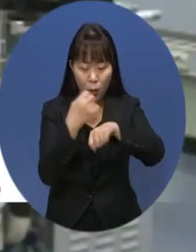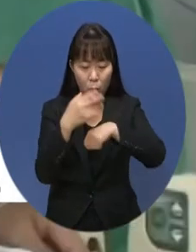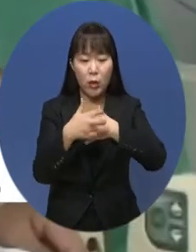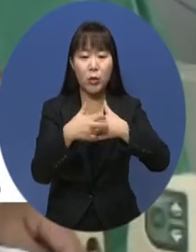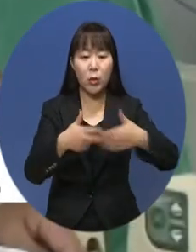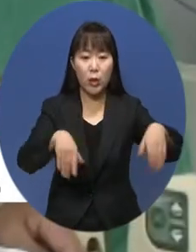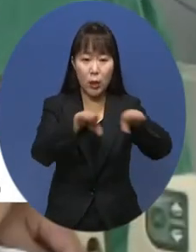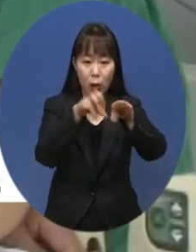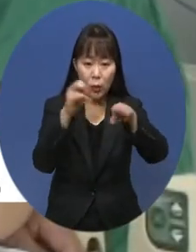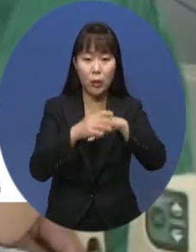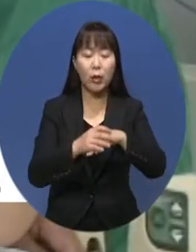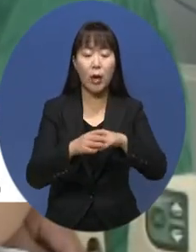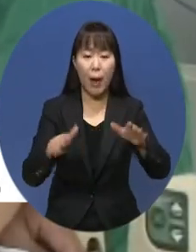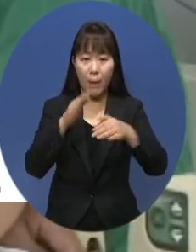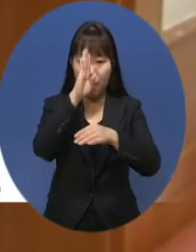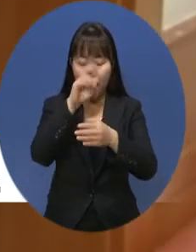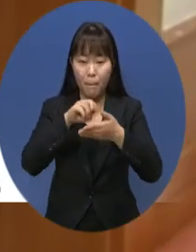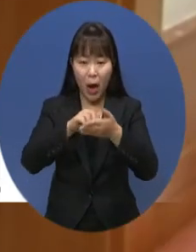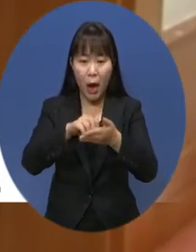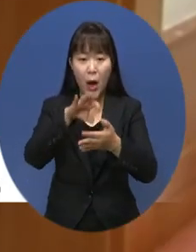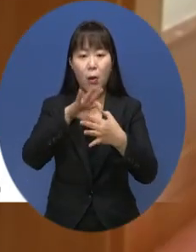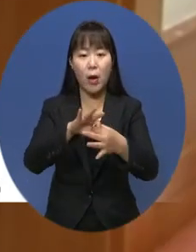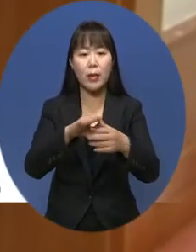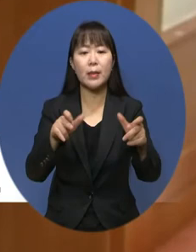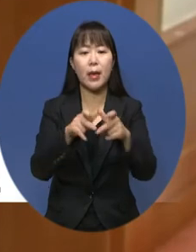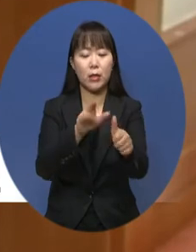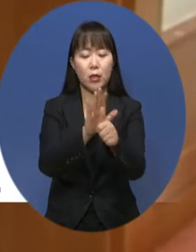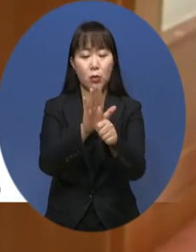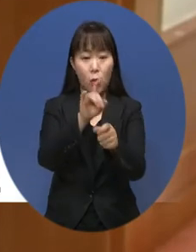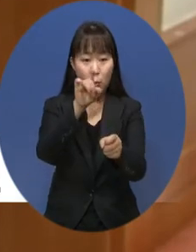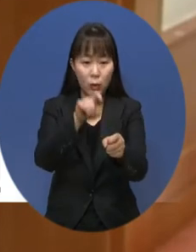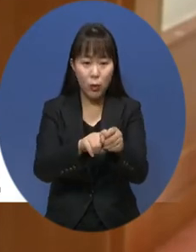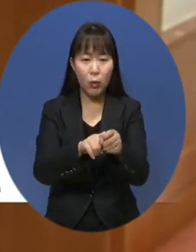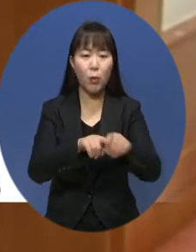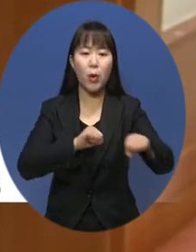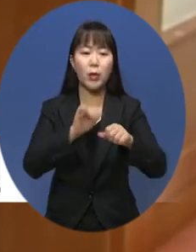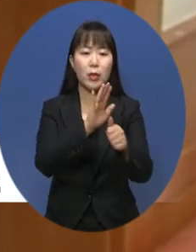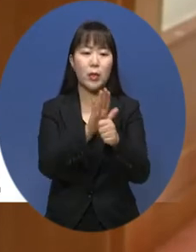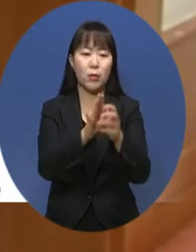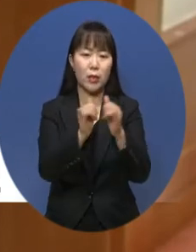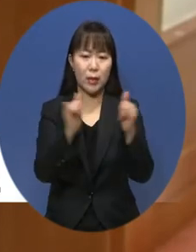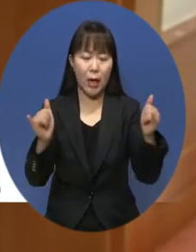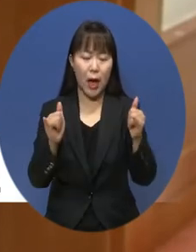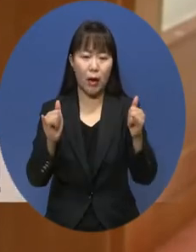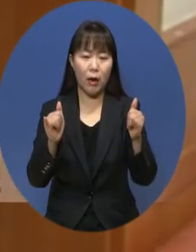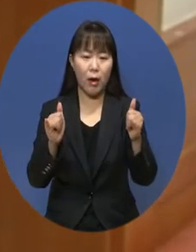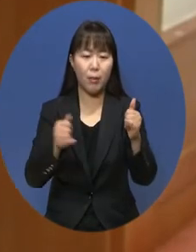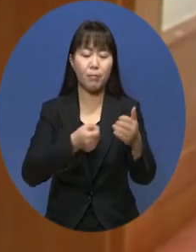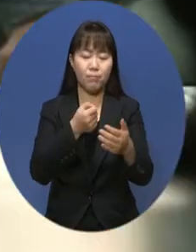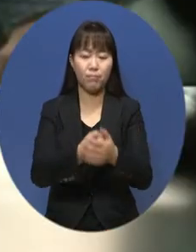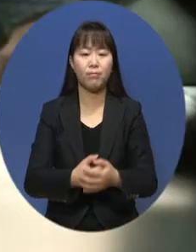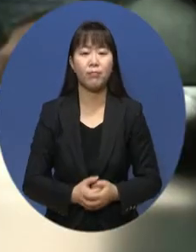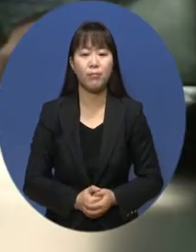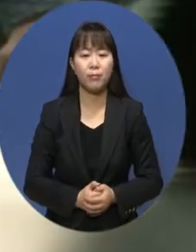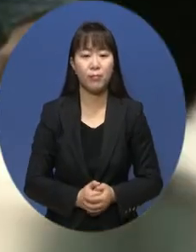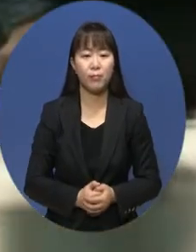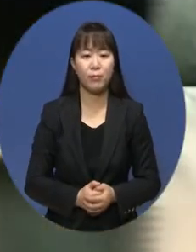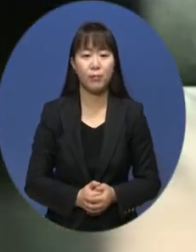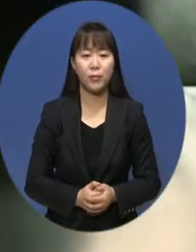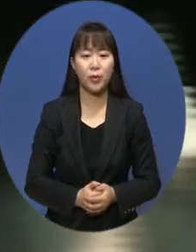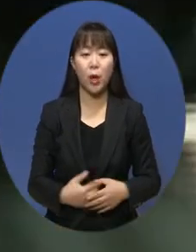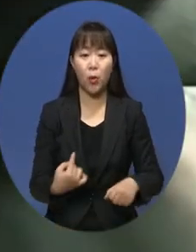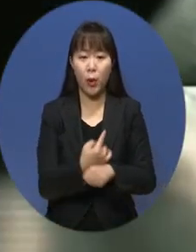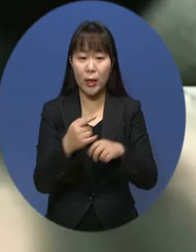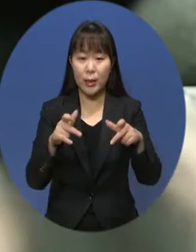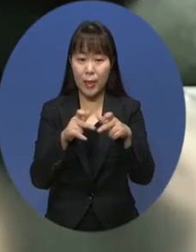생활 치료센터 의 입원하는 장애인의 지원하기 위한 활동 지원 살을 배치합니다 이밖에도